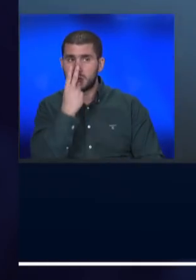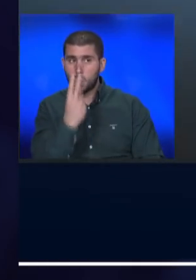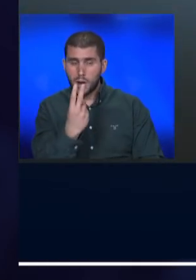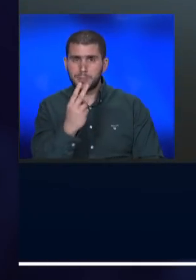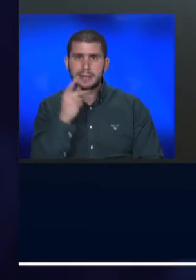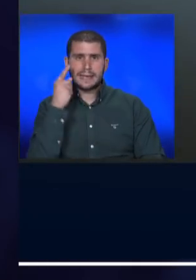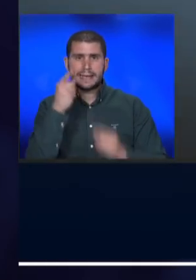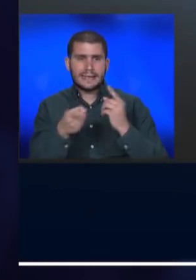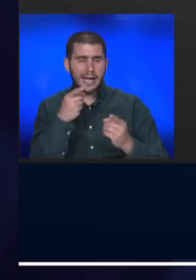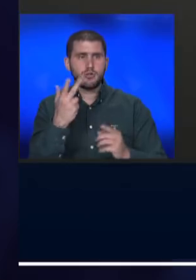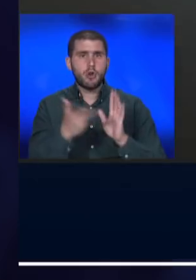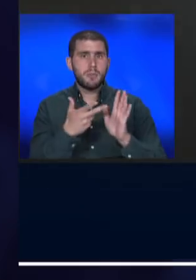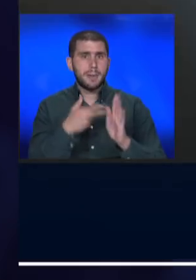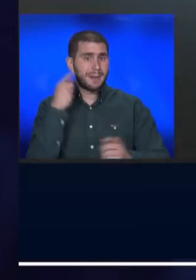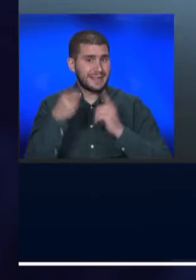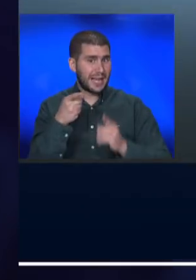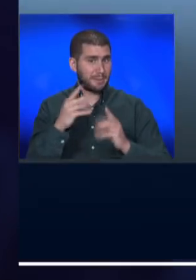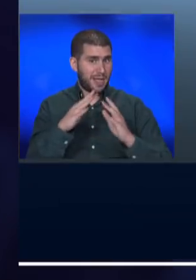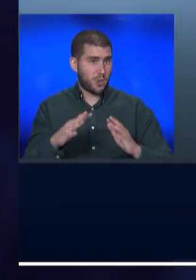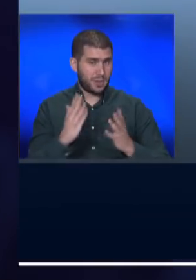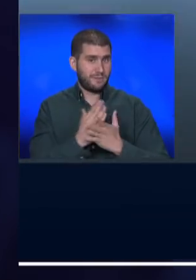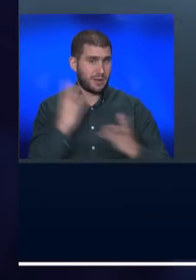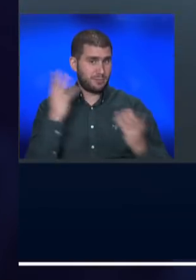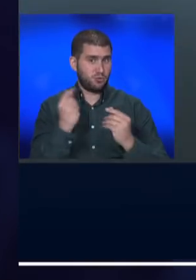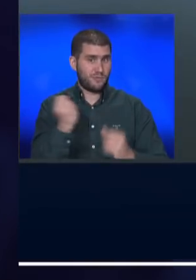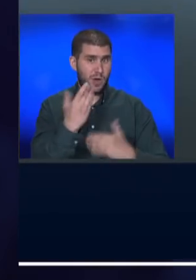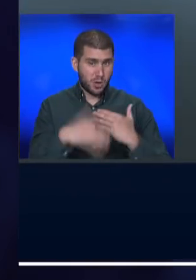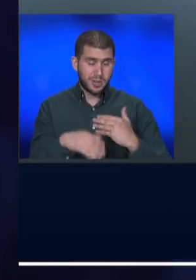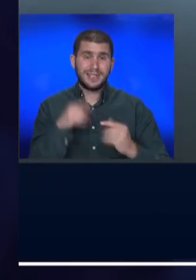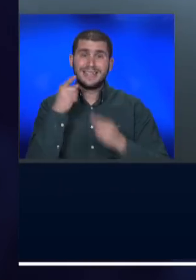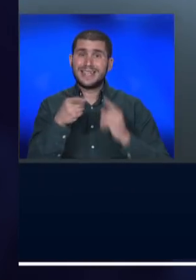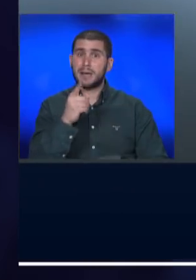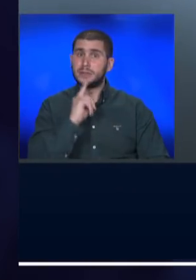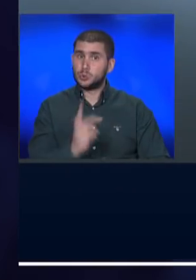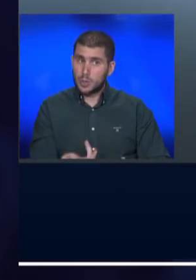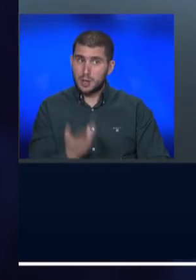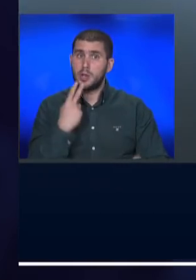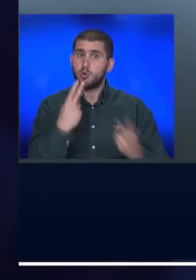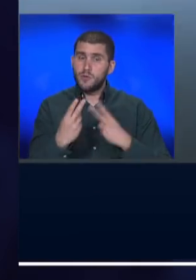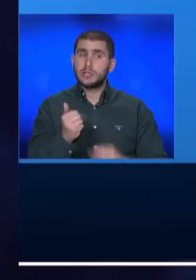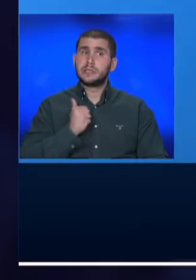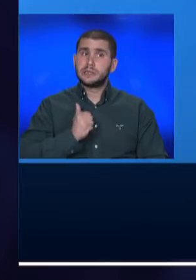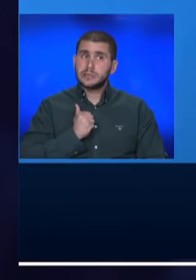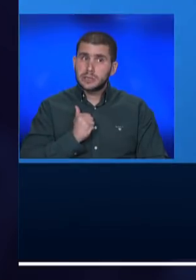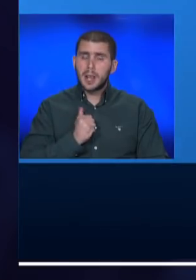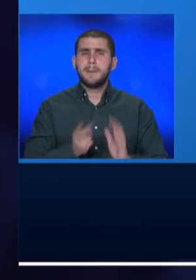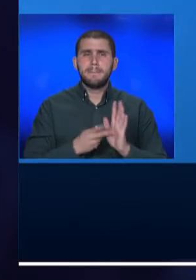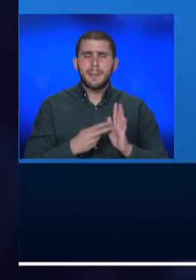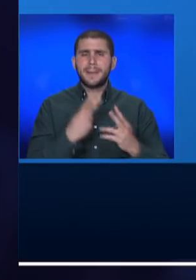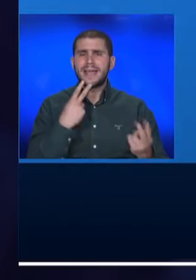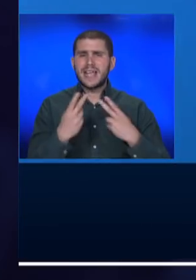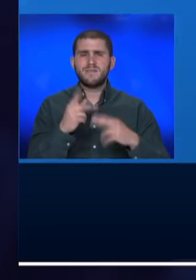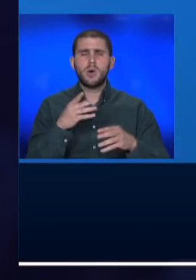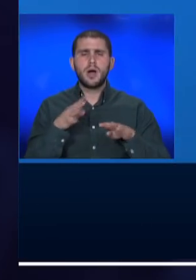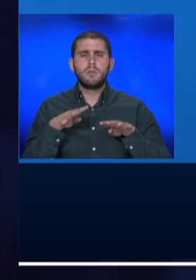3 פעמים ירי מלבנון בשבוע האחרון, ירי מסוריה, ותגובות של צה"ל פעמיים הגיבו על ירי ארטילרי, אין